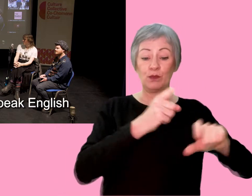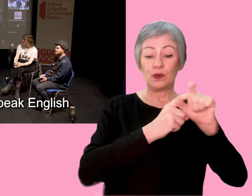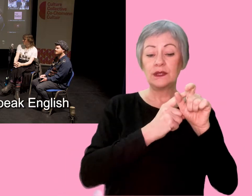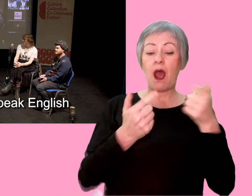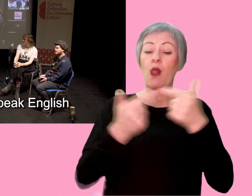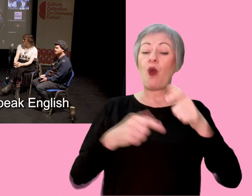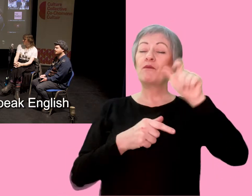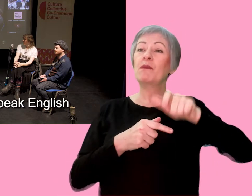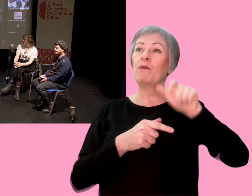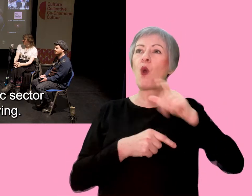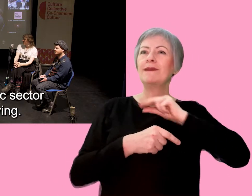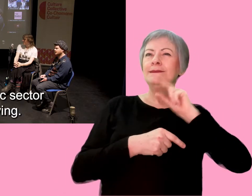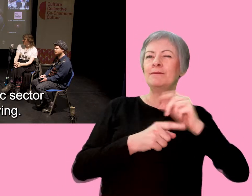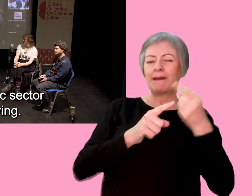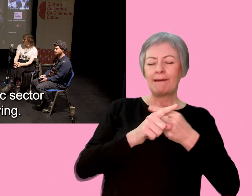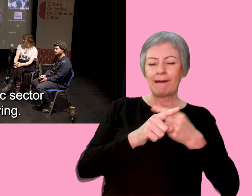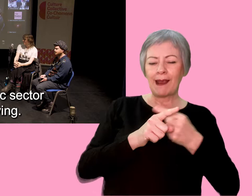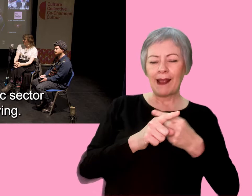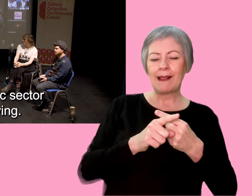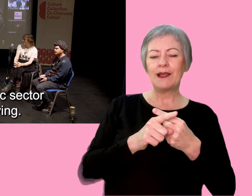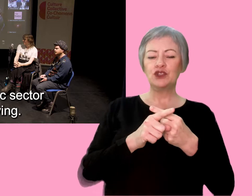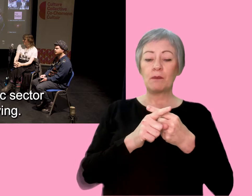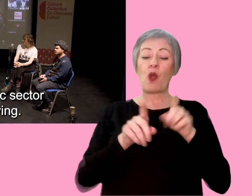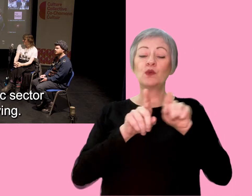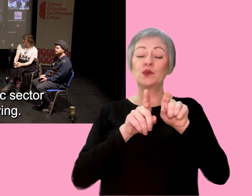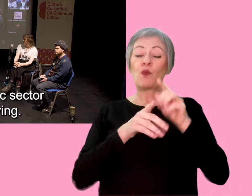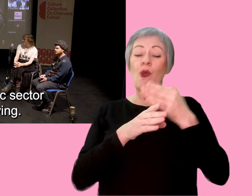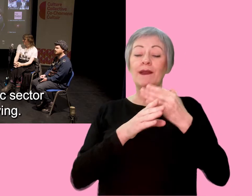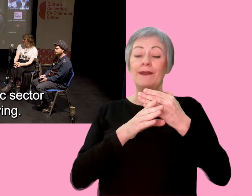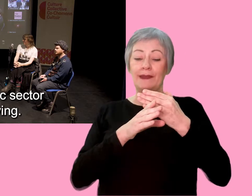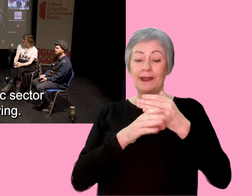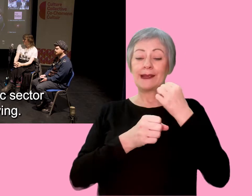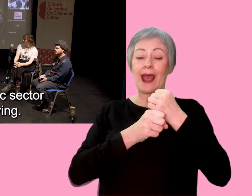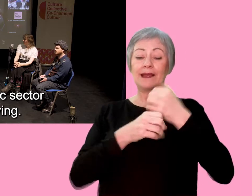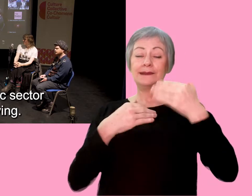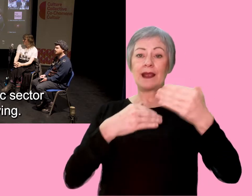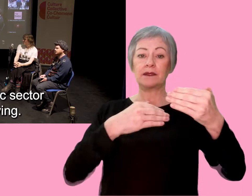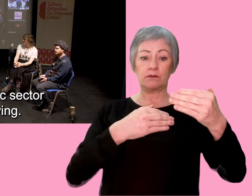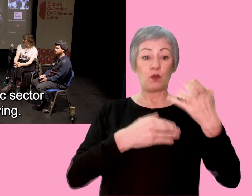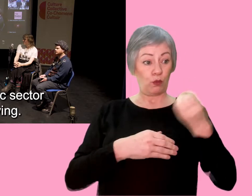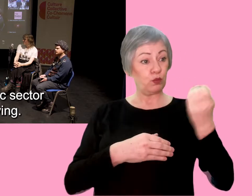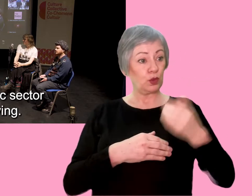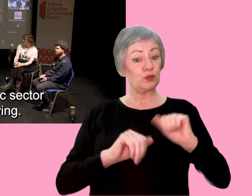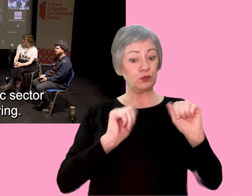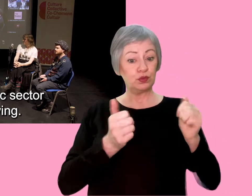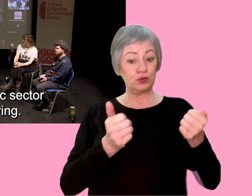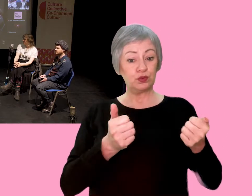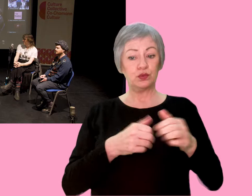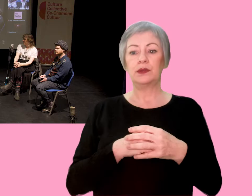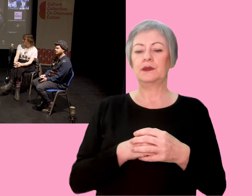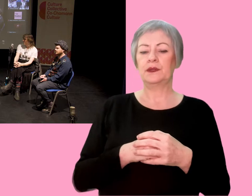deunje kursiers er Gaelic, bi tar deunje le beerle een kopper aan de zo de Gaelic, agus et Giano Joe